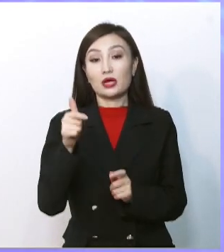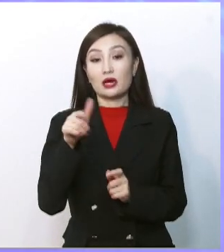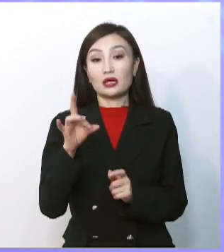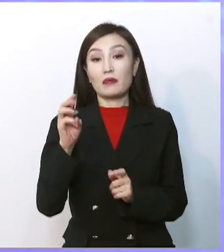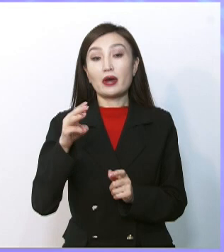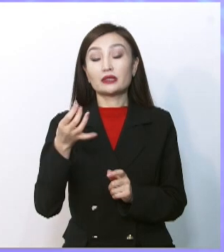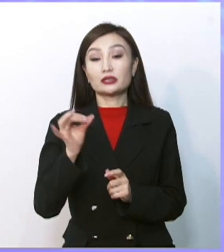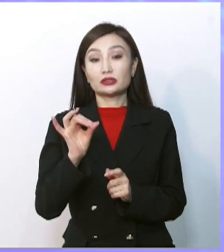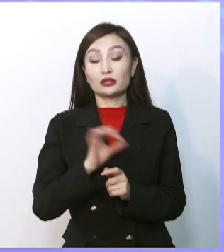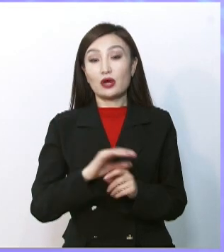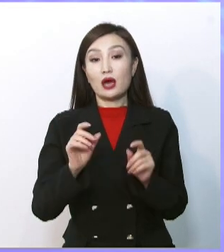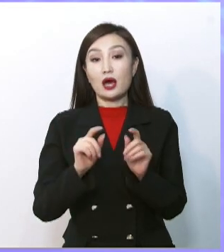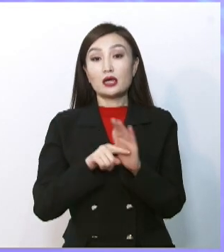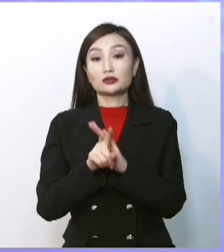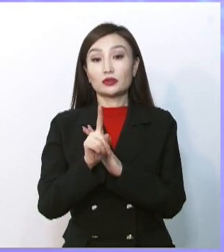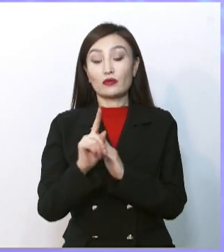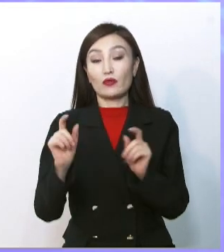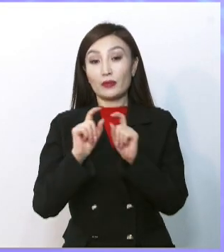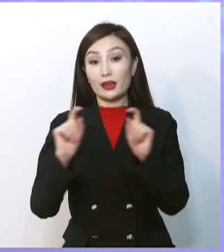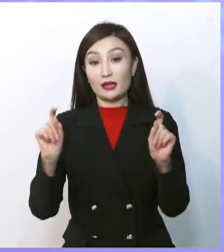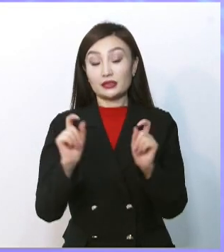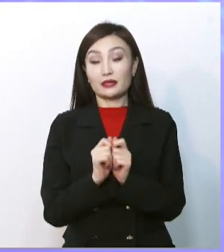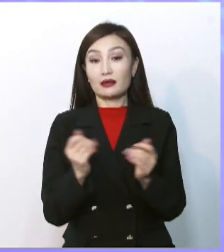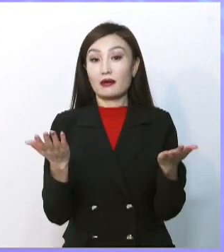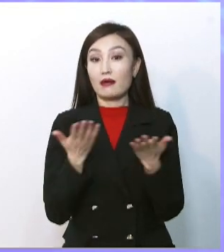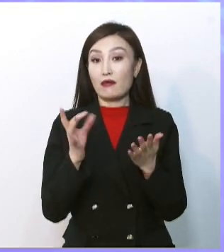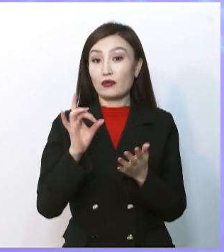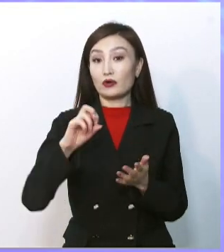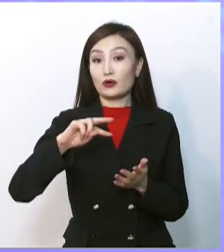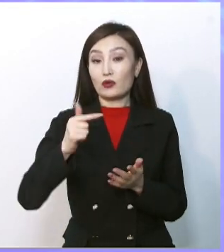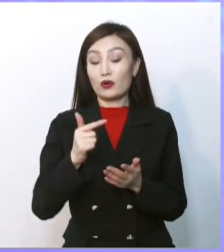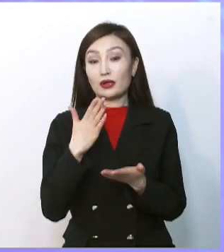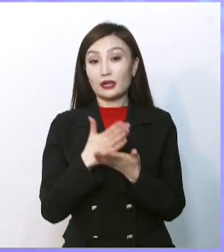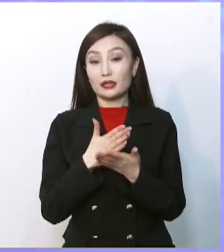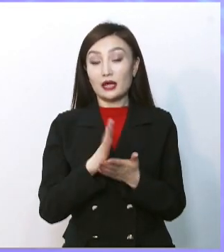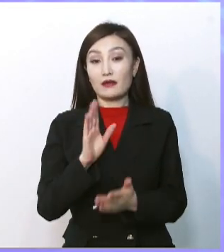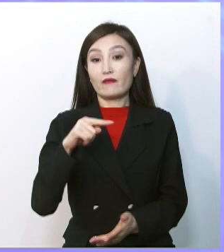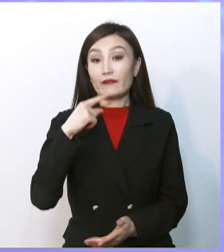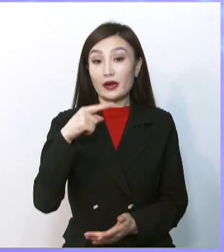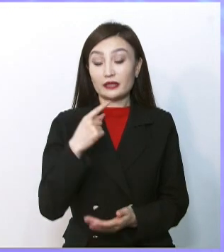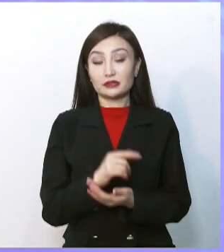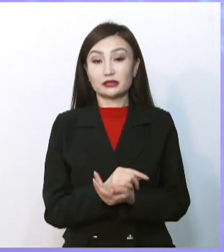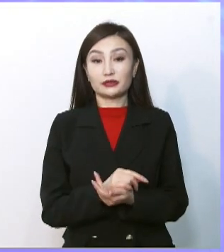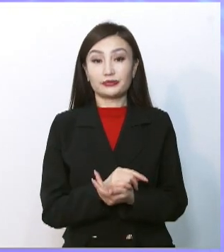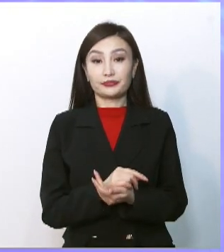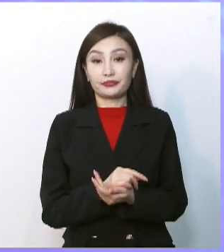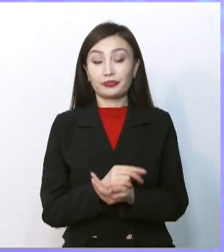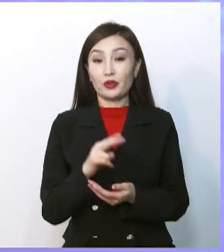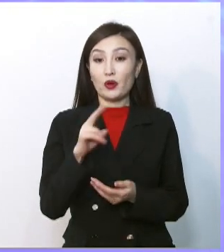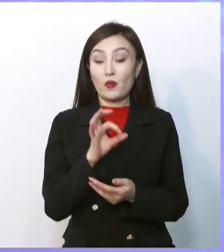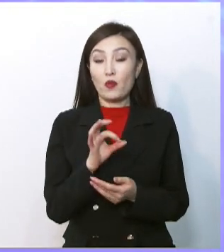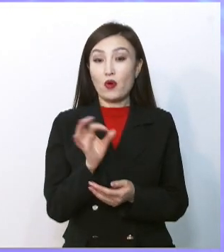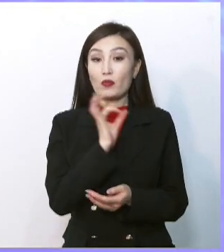грамматическую основу предложения. Какую же роль играют глаголы в речи? По